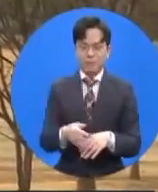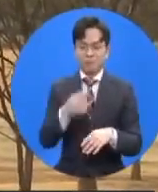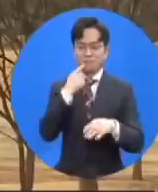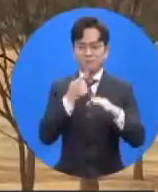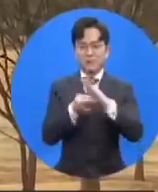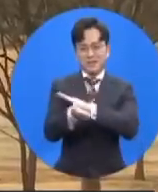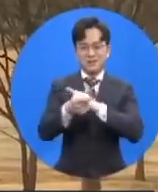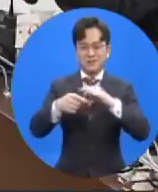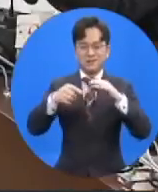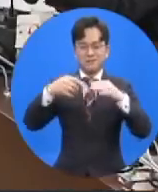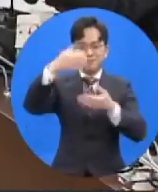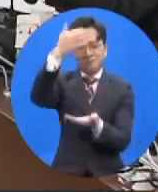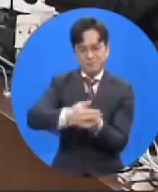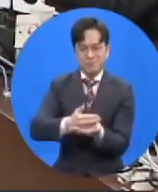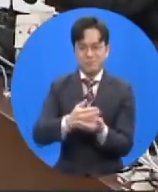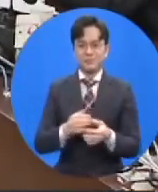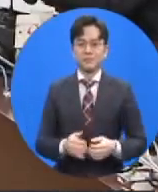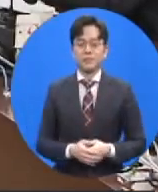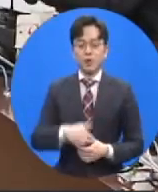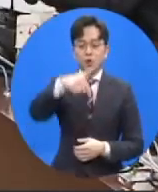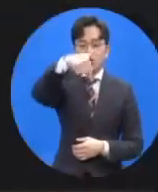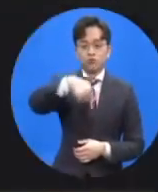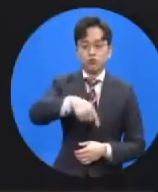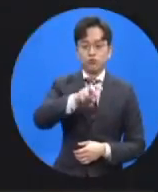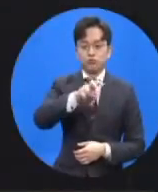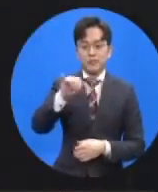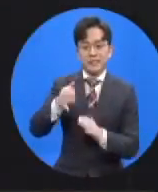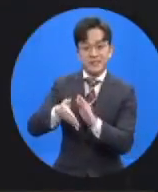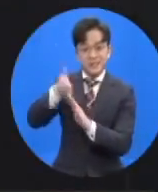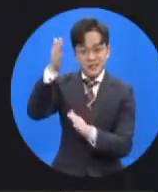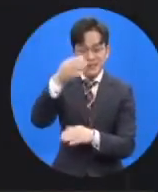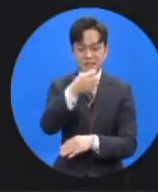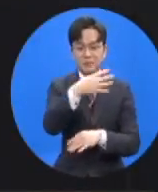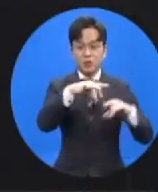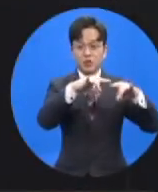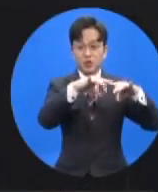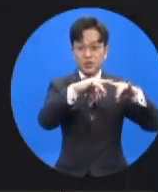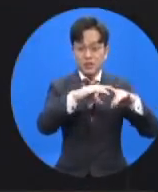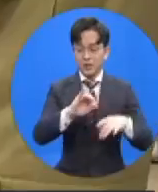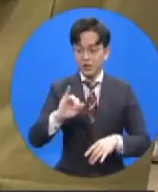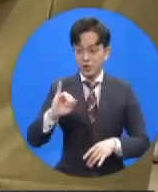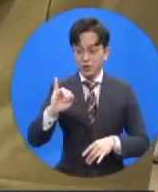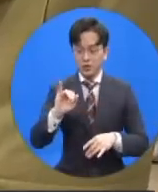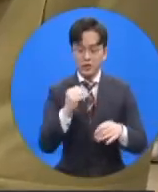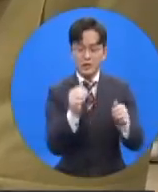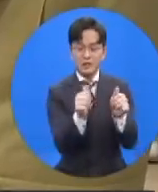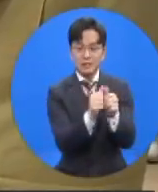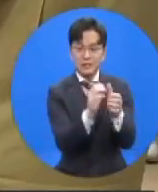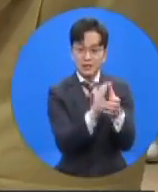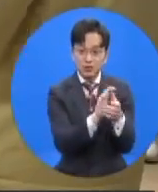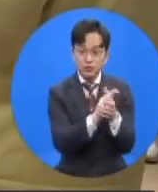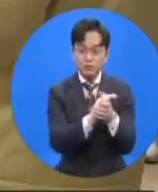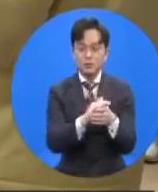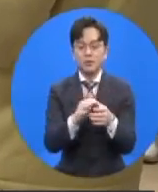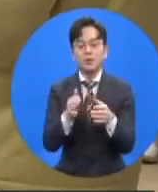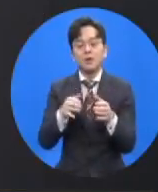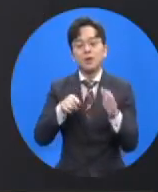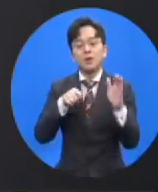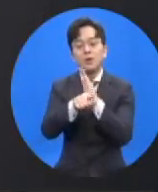제한할 예정입니다. 구미시와 삼성전자는 확진자의 동선을 바탕으로 접촉자를 확인하는 데 주력하고